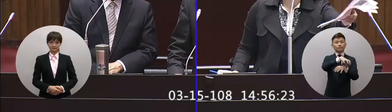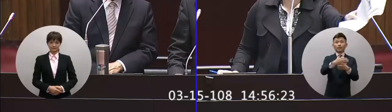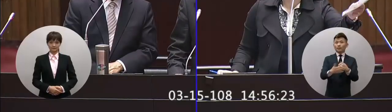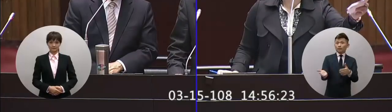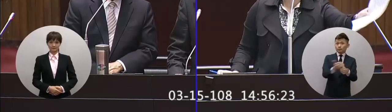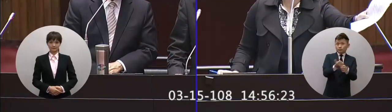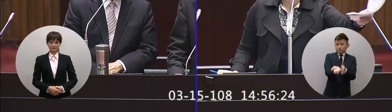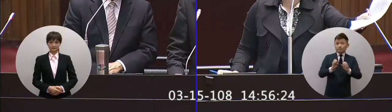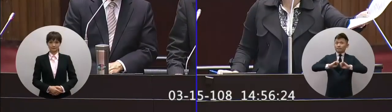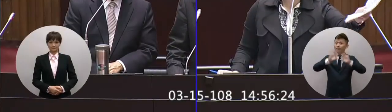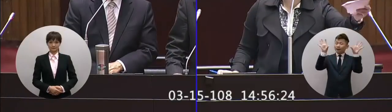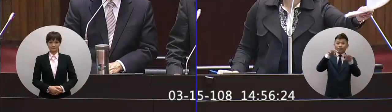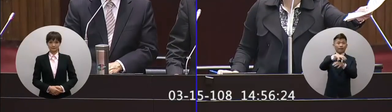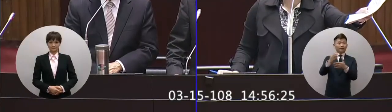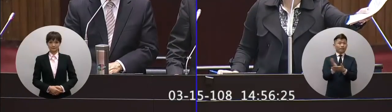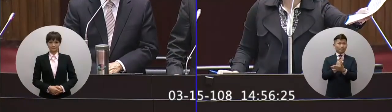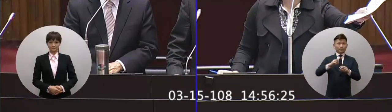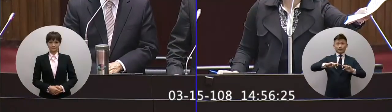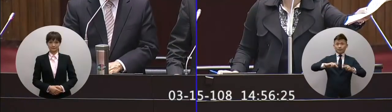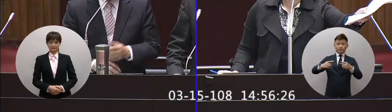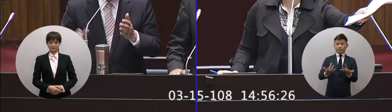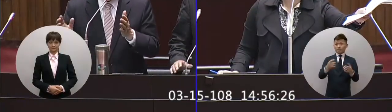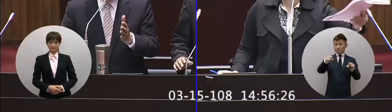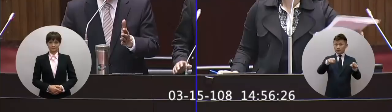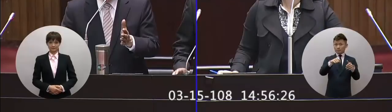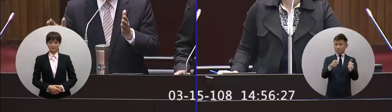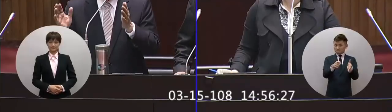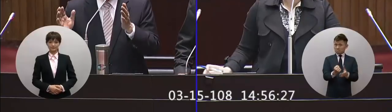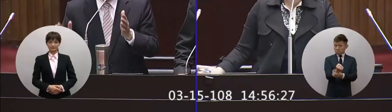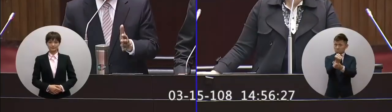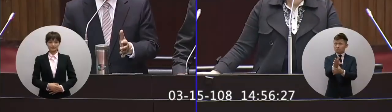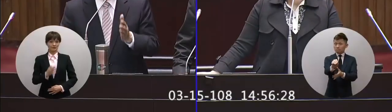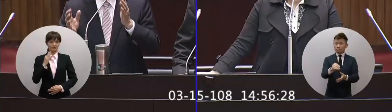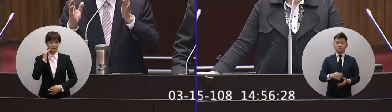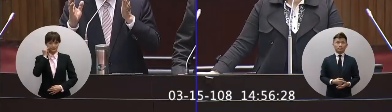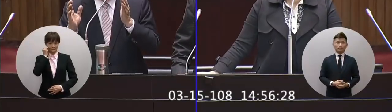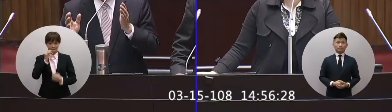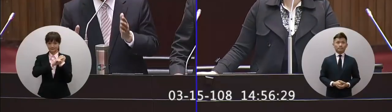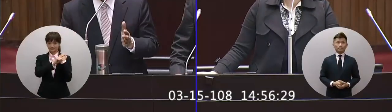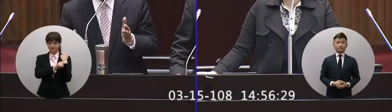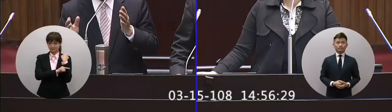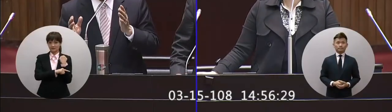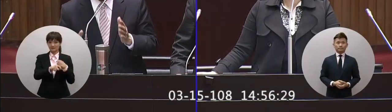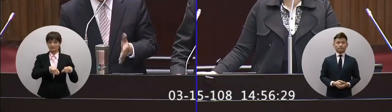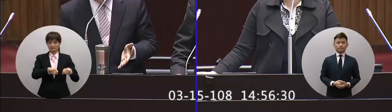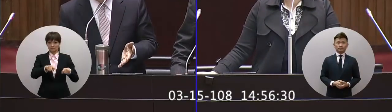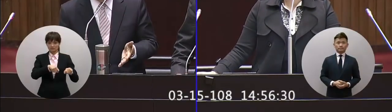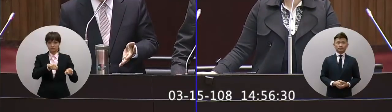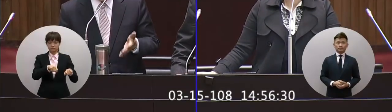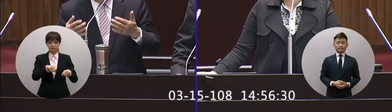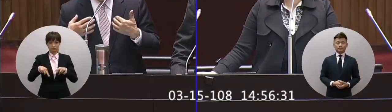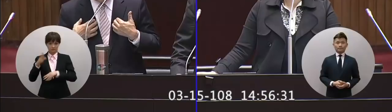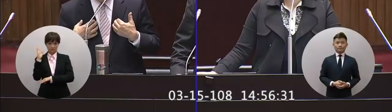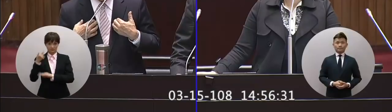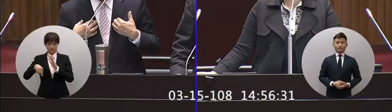保署预告的环评修正草案呢？ 如果有法案是由行政院会通